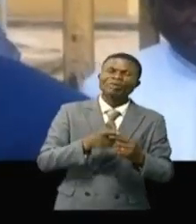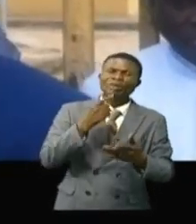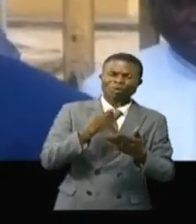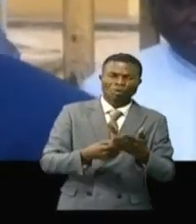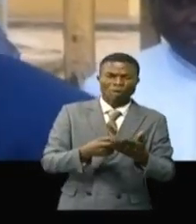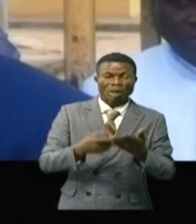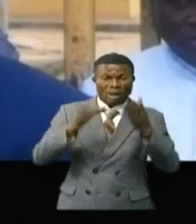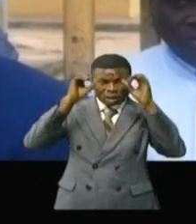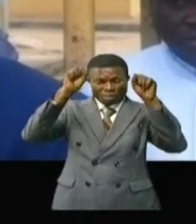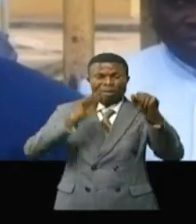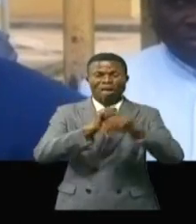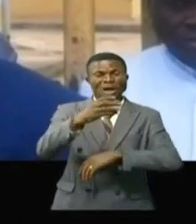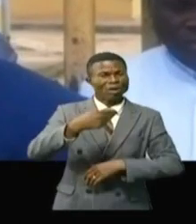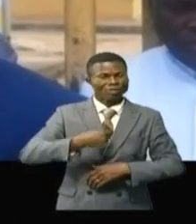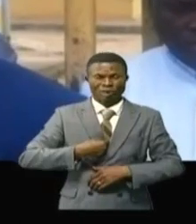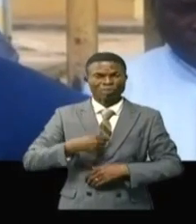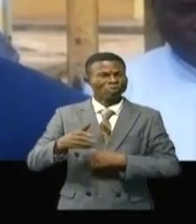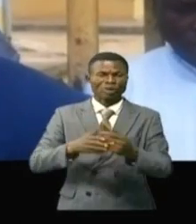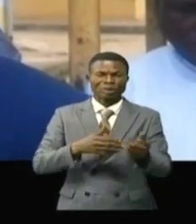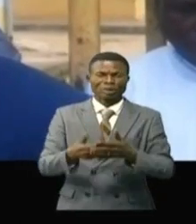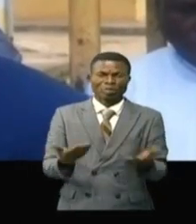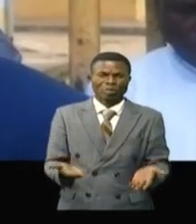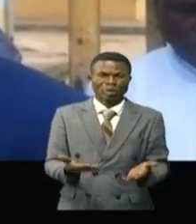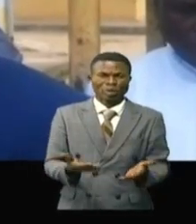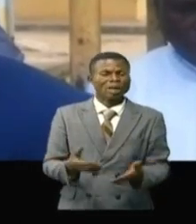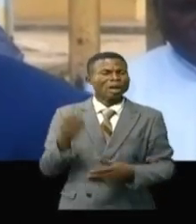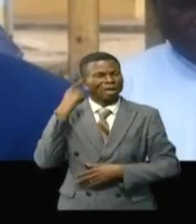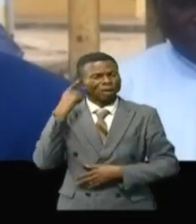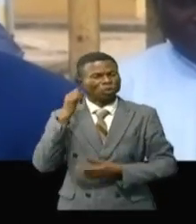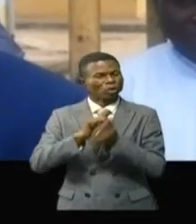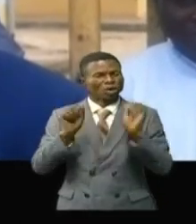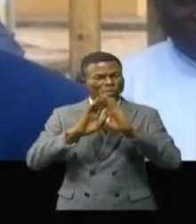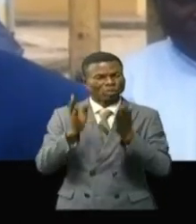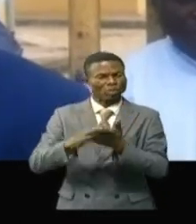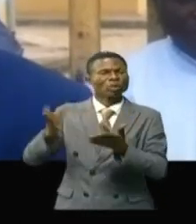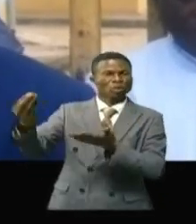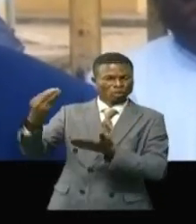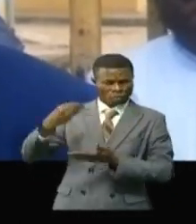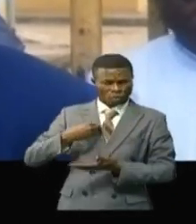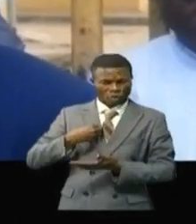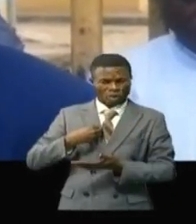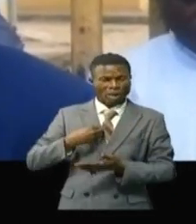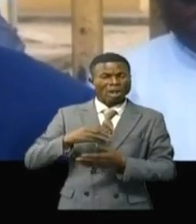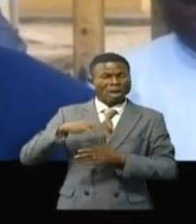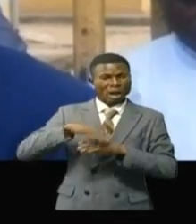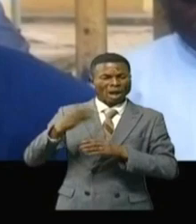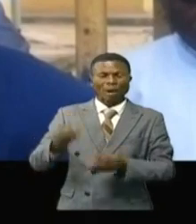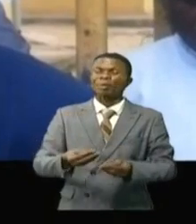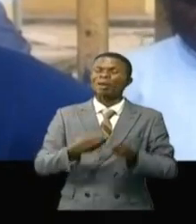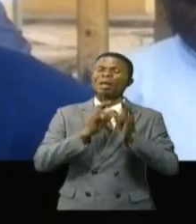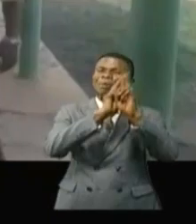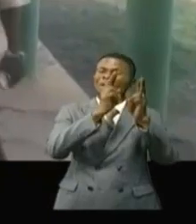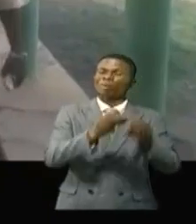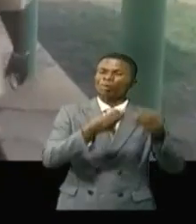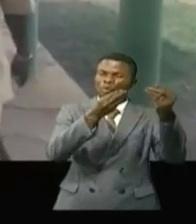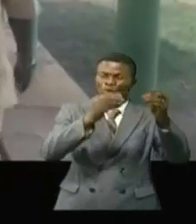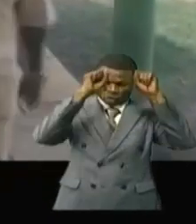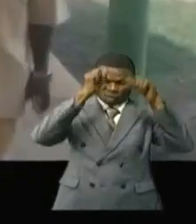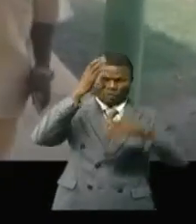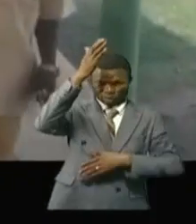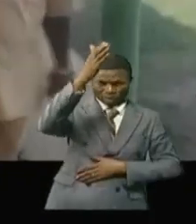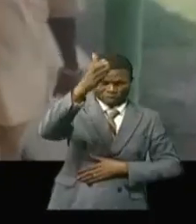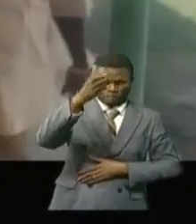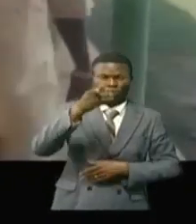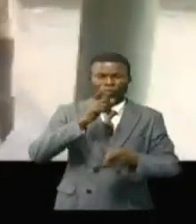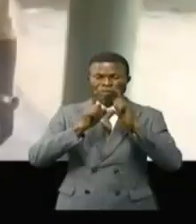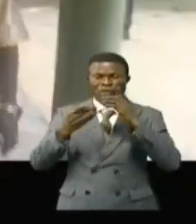envoyé. Donc je prends toutes les doléances, tous les problèmes des gens, je vais les transmettre à qui de droit. Après cet